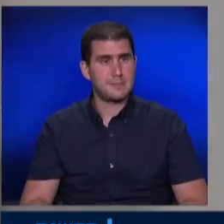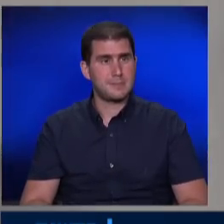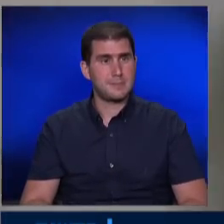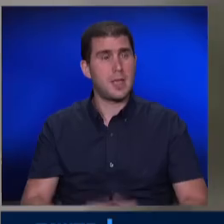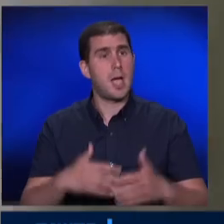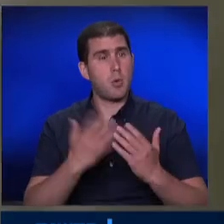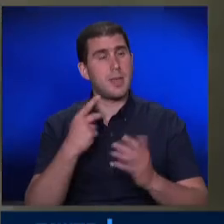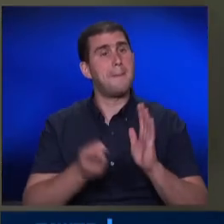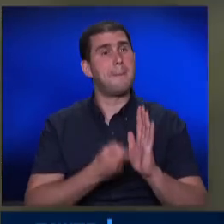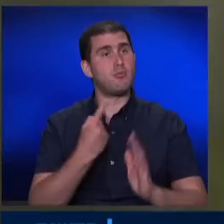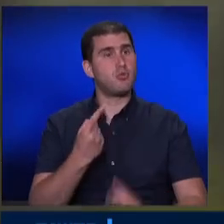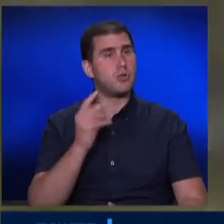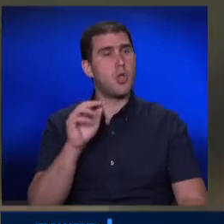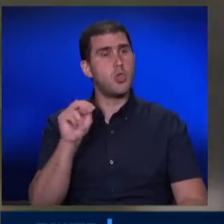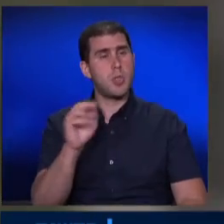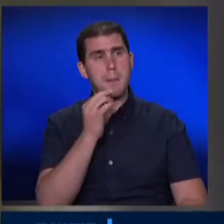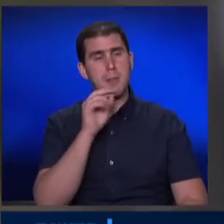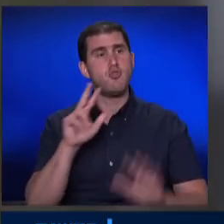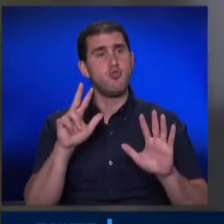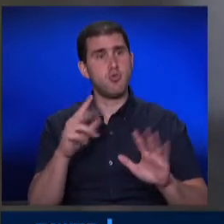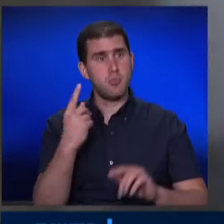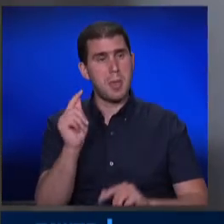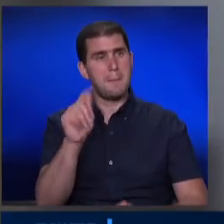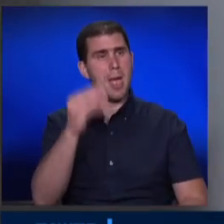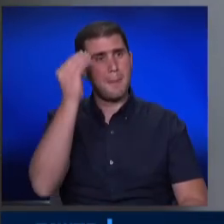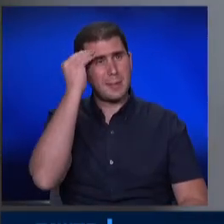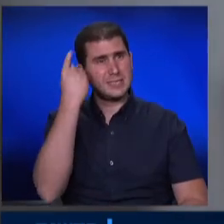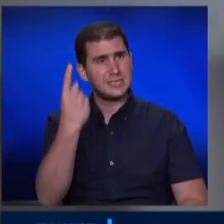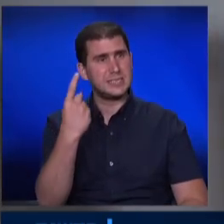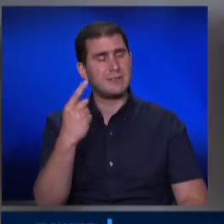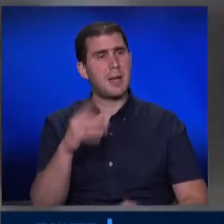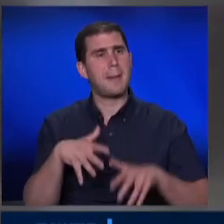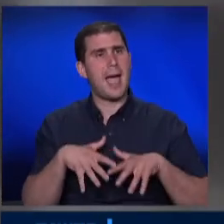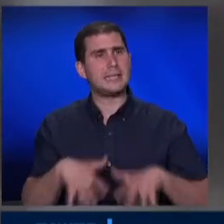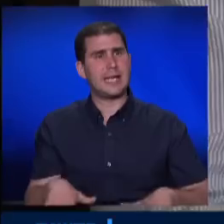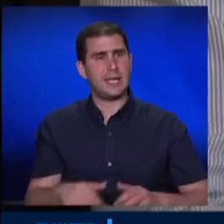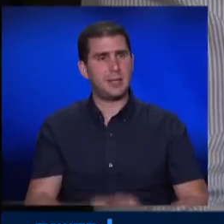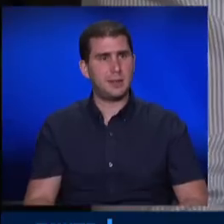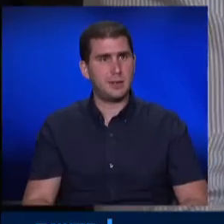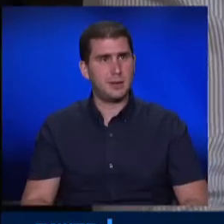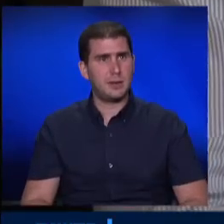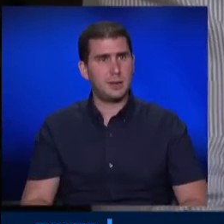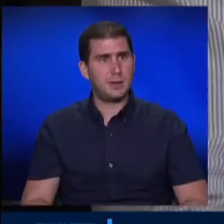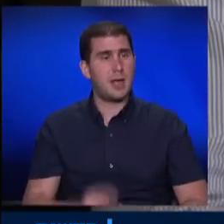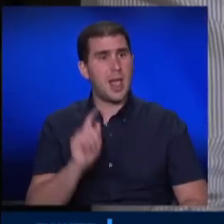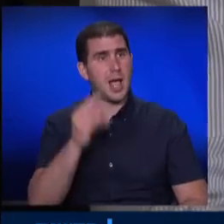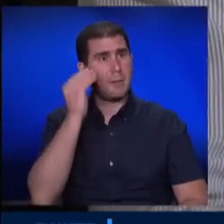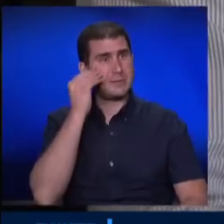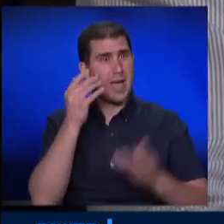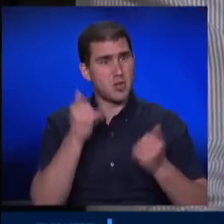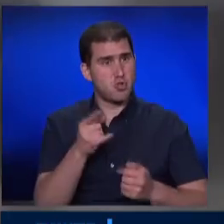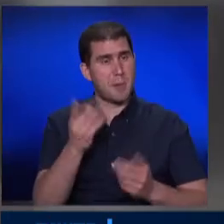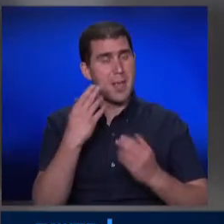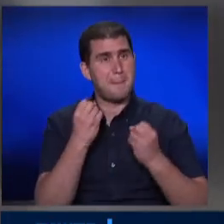הבוקר הייתה הפעם הראשונה שנון בת השמונה הגיע לבית הספר שלה בהרצליה בחצאית. להגיע לבית ספר היום